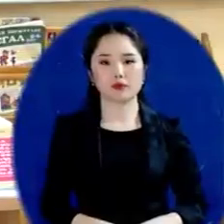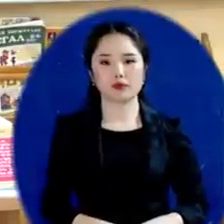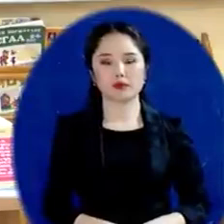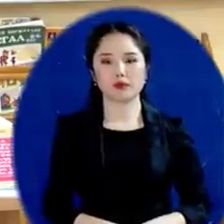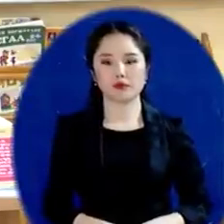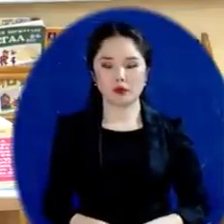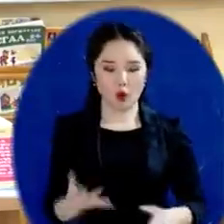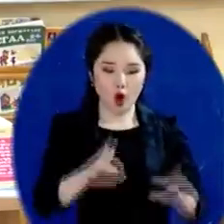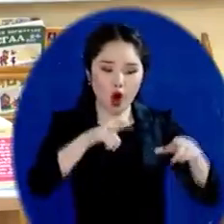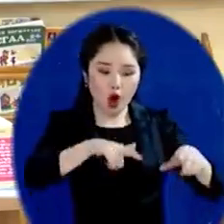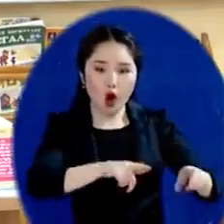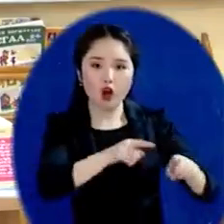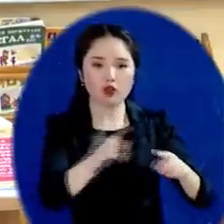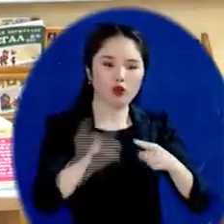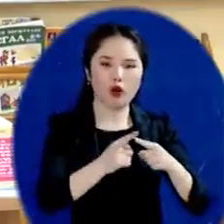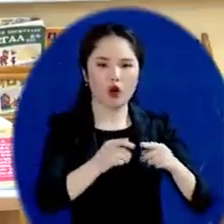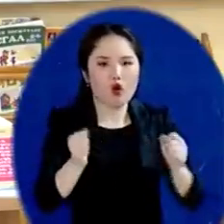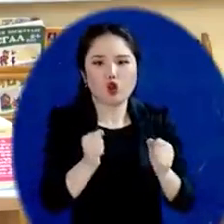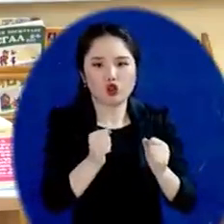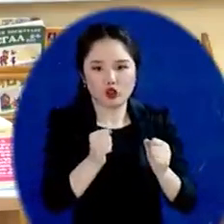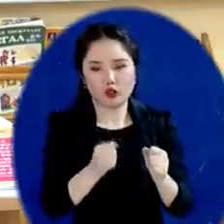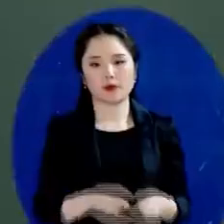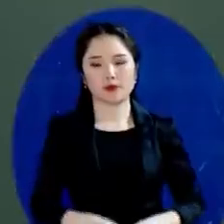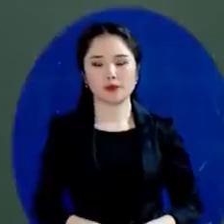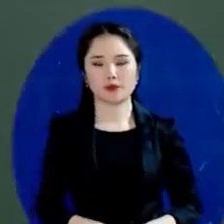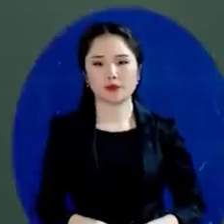Мөн гол нуур хөлддөг.